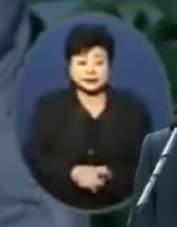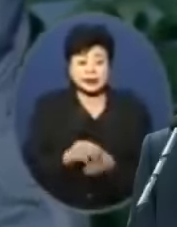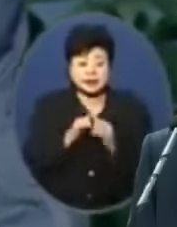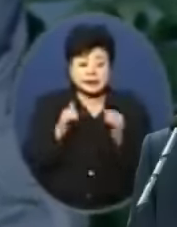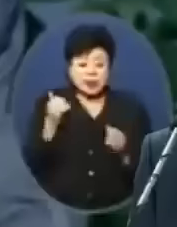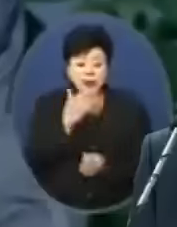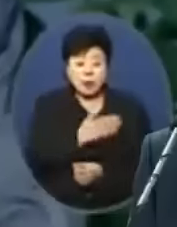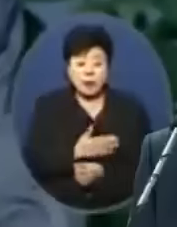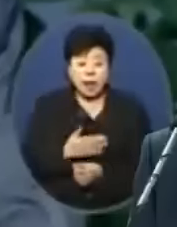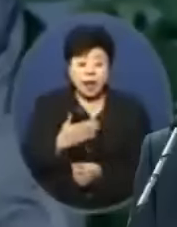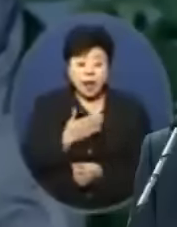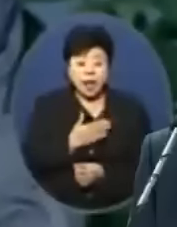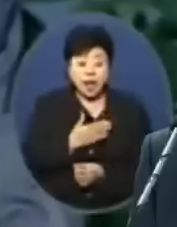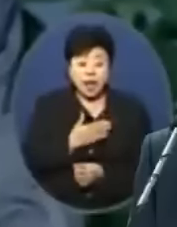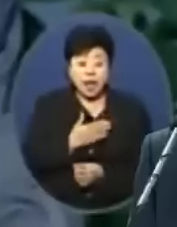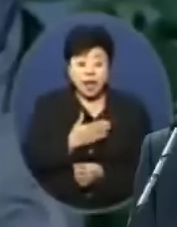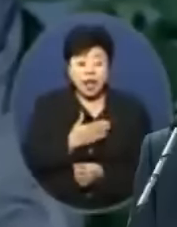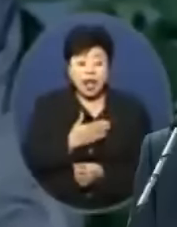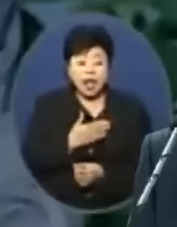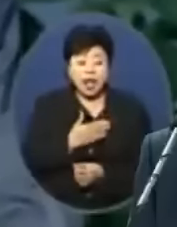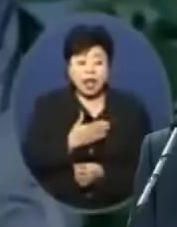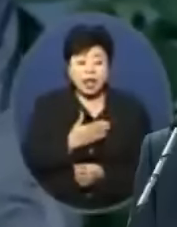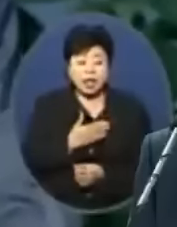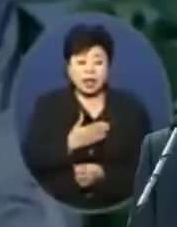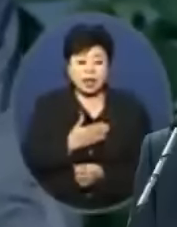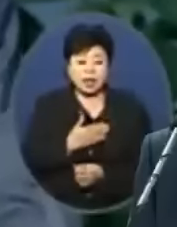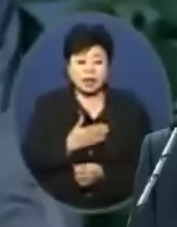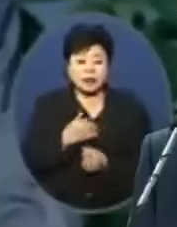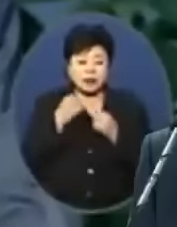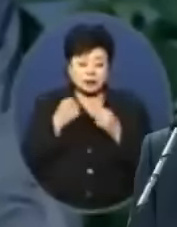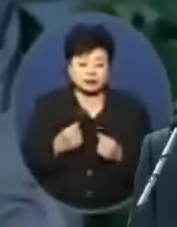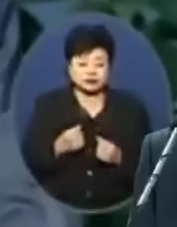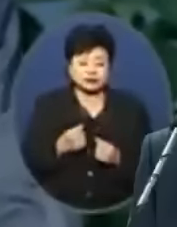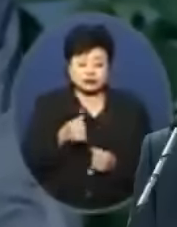사람의 몸에 자기 거처를 삼고 있다가